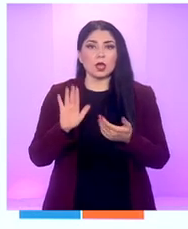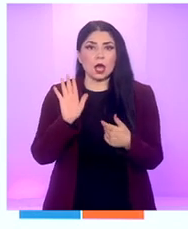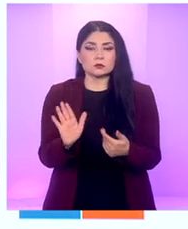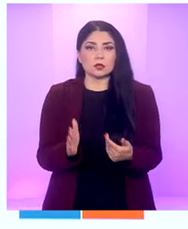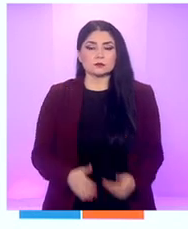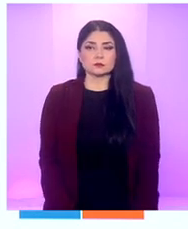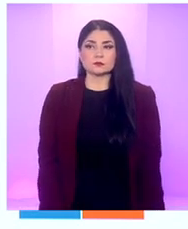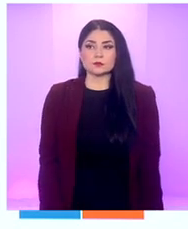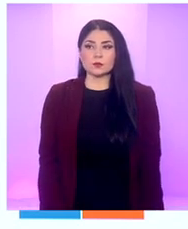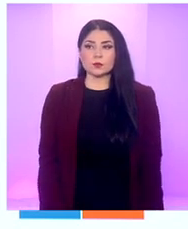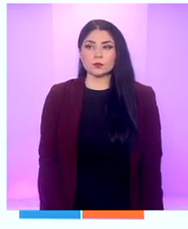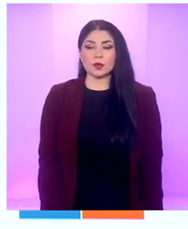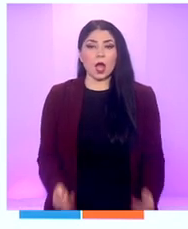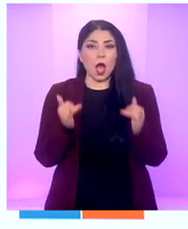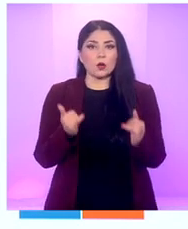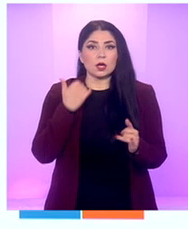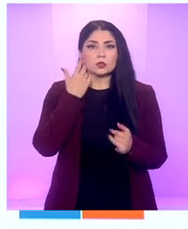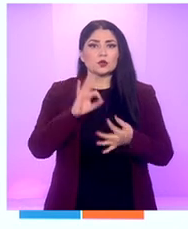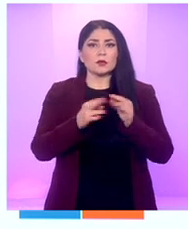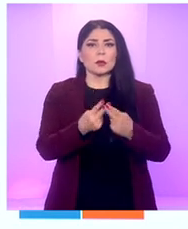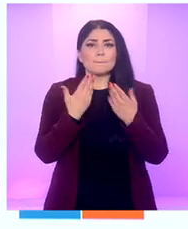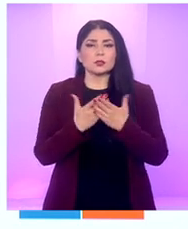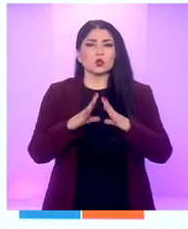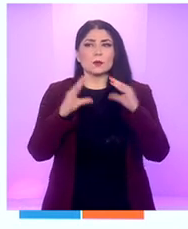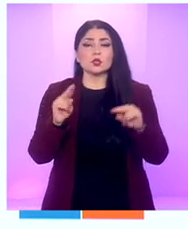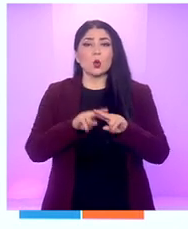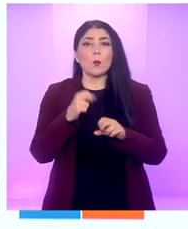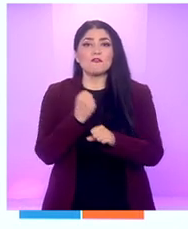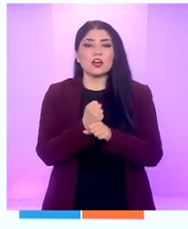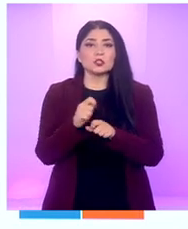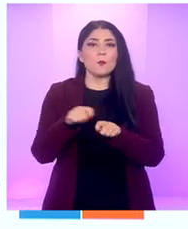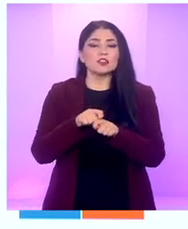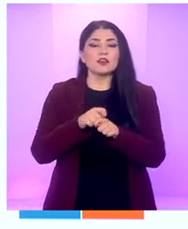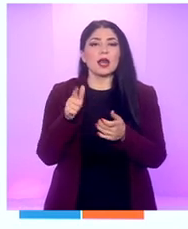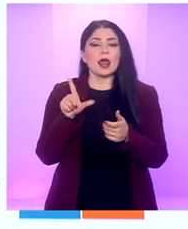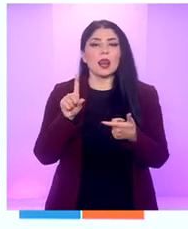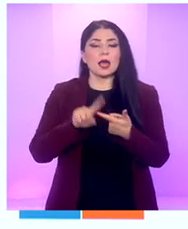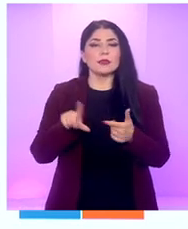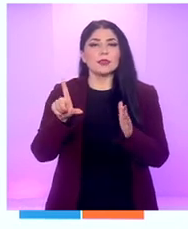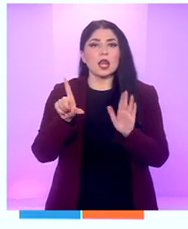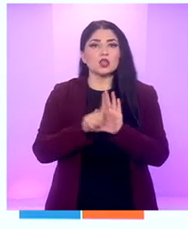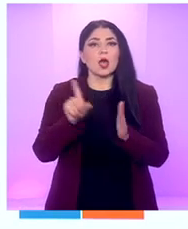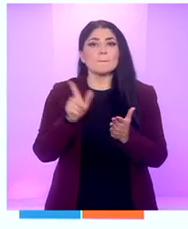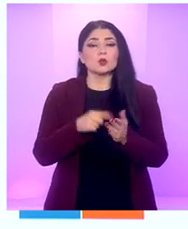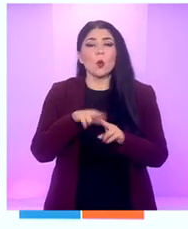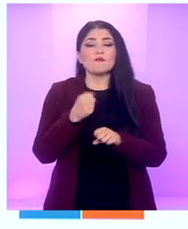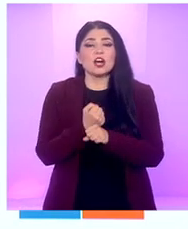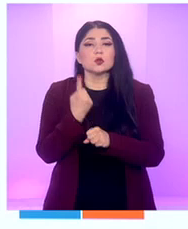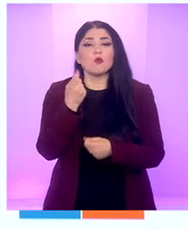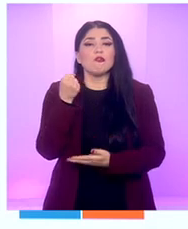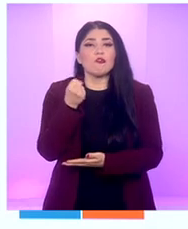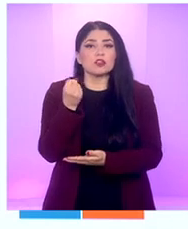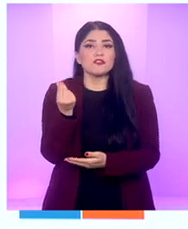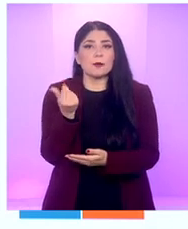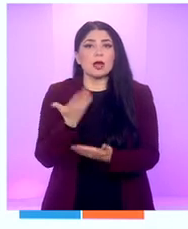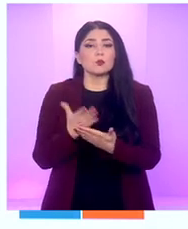în momentul de față când te mai importantă pentru România este Cum facem reforma pensiilor cum realizăm un fond prin care să